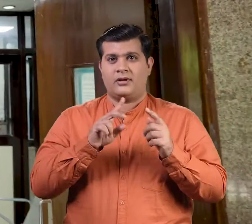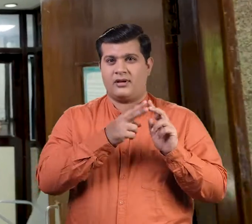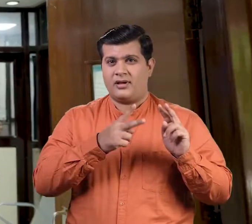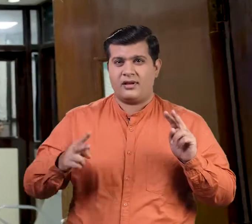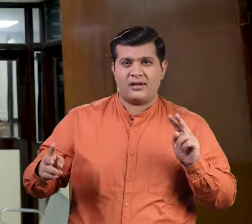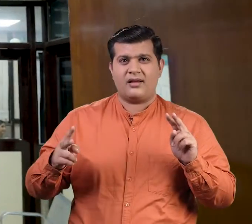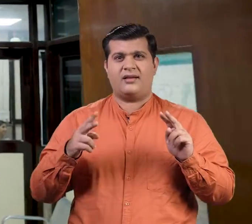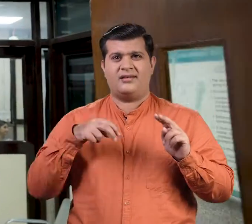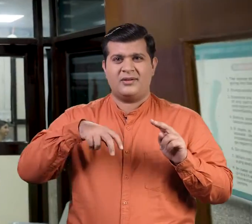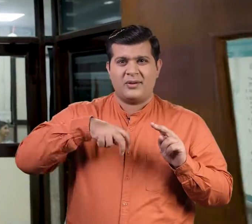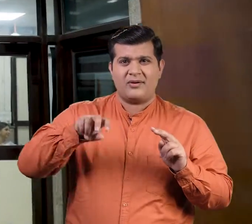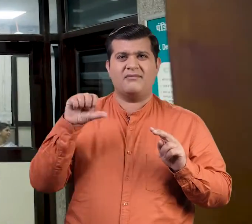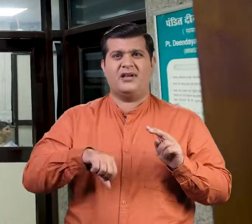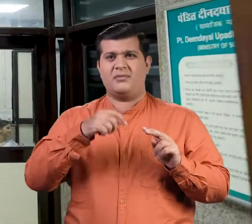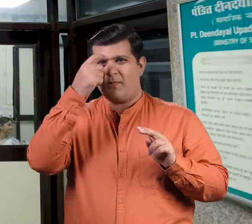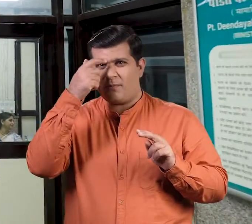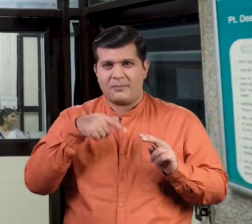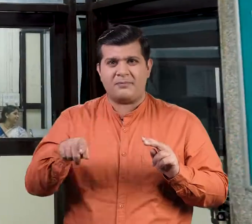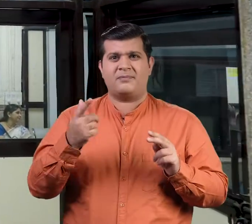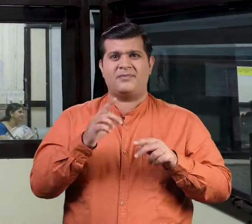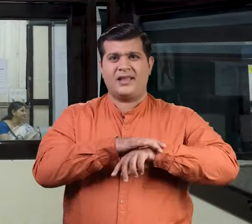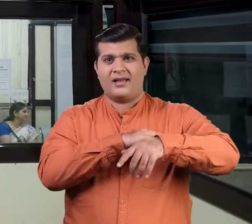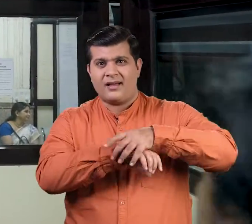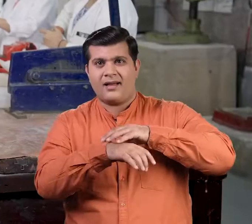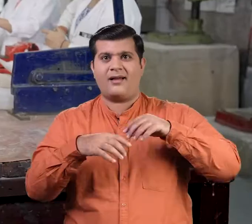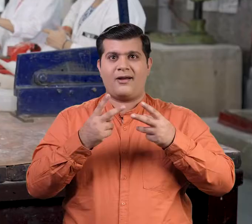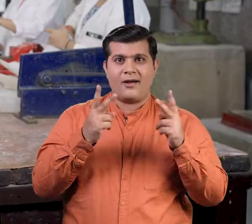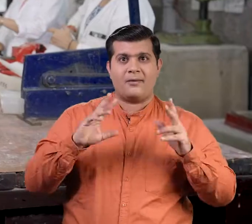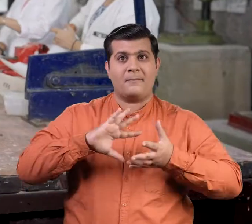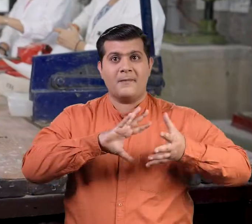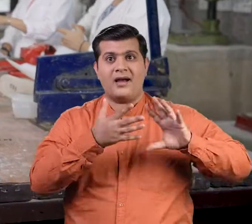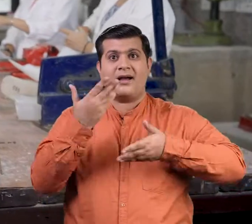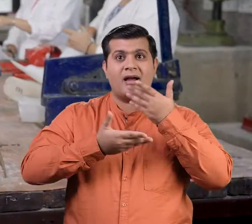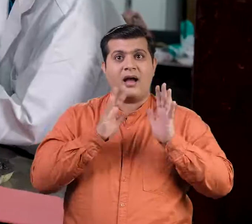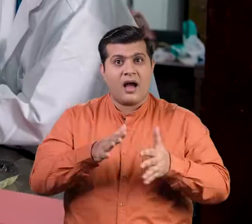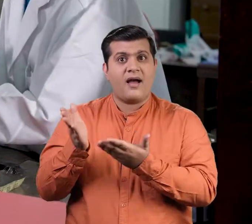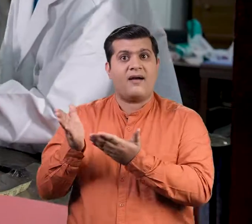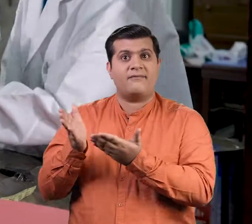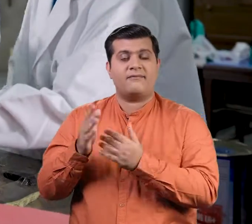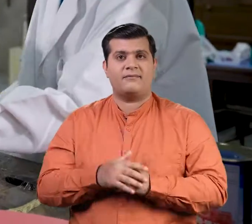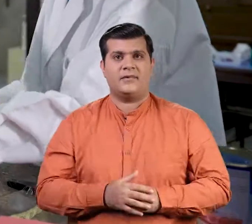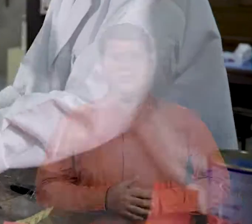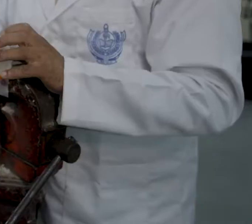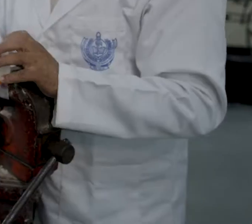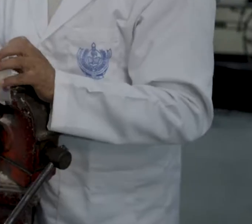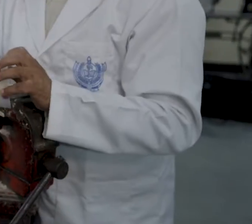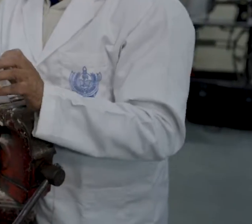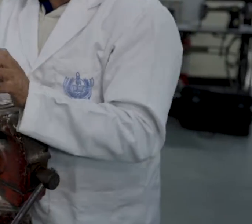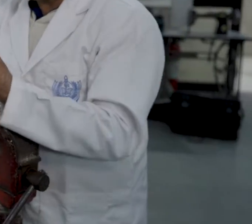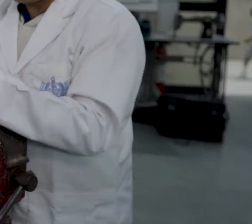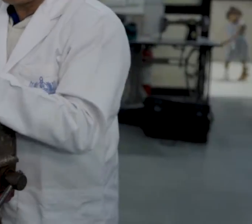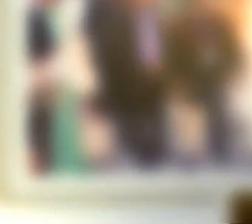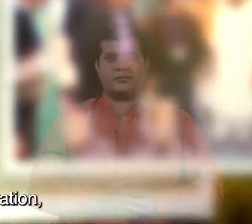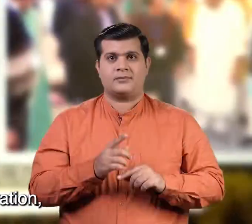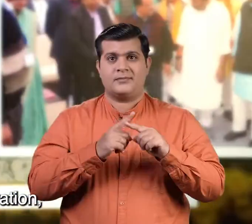अलावा विभिन्न प्रकार के लोकोमोटर दिव्यांगता वाले व्यक्तियों की मदद के लिए ऑर्थोटिक और प्रोस्थेटिक उपकरणों के निर्माण हेतु कार्यशाला भी